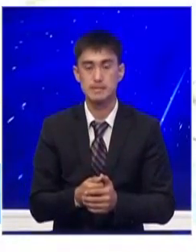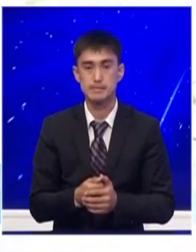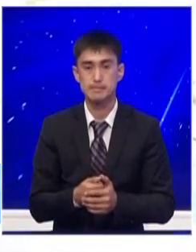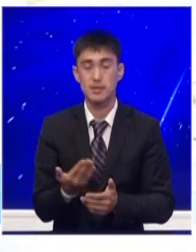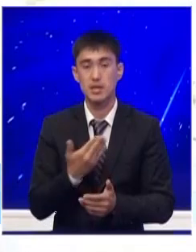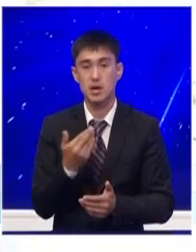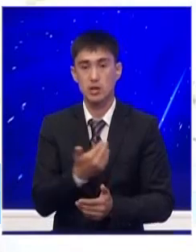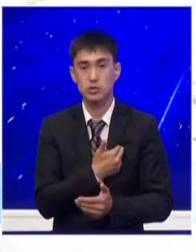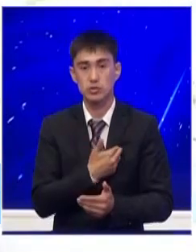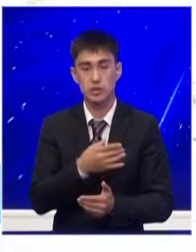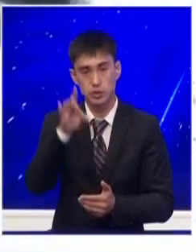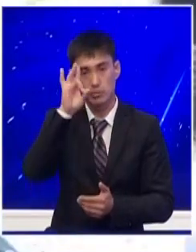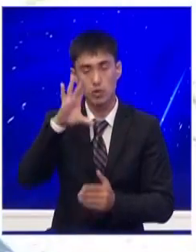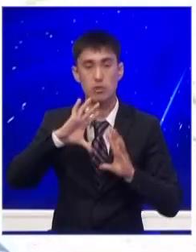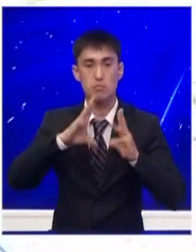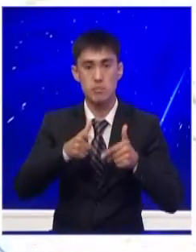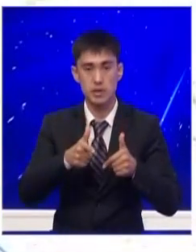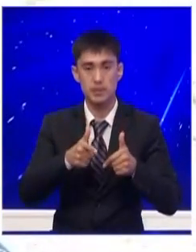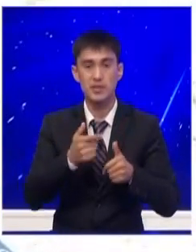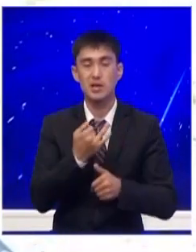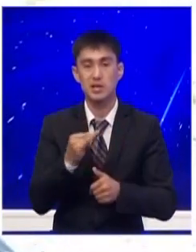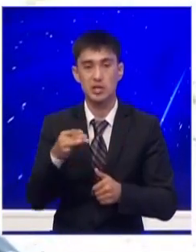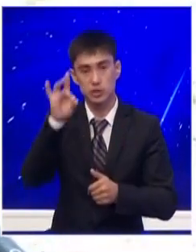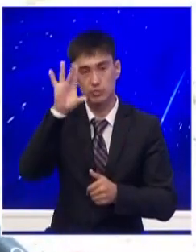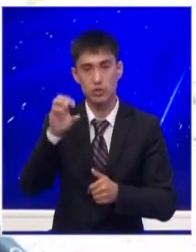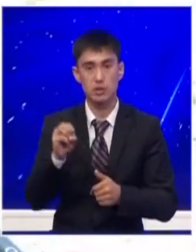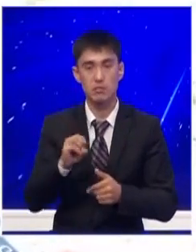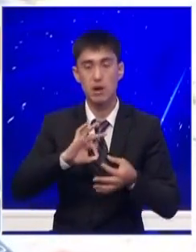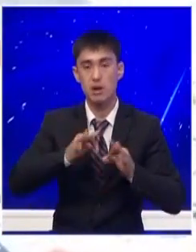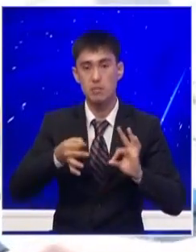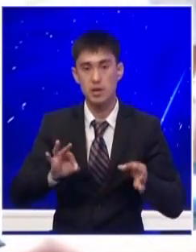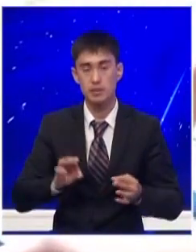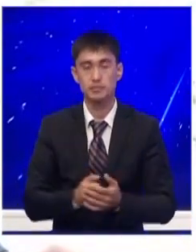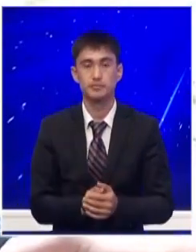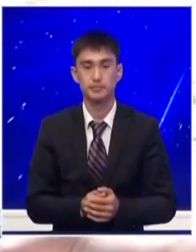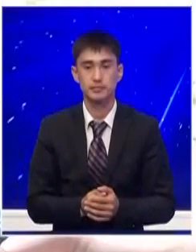Я хочу стать чемпионом мира и чемпионом Олимпиады.